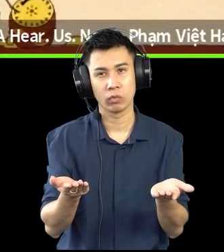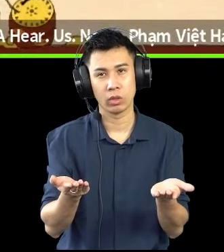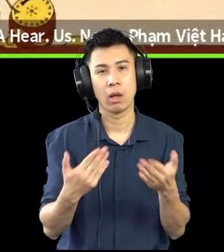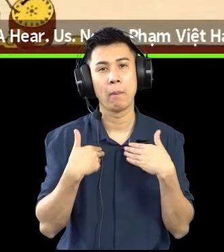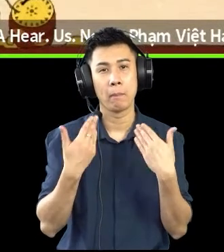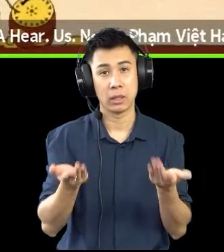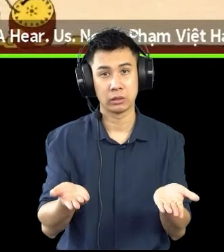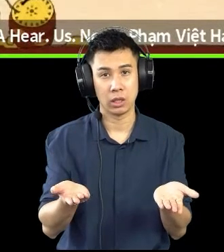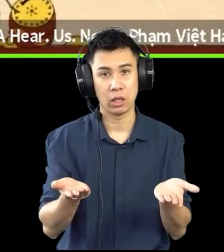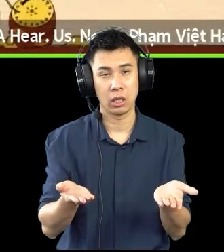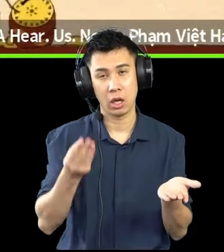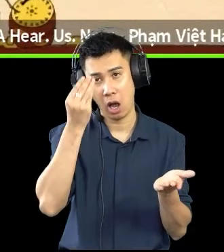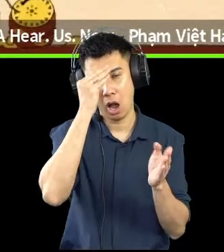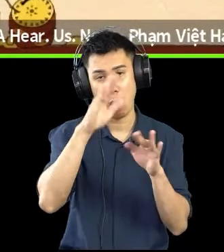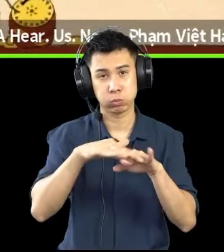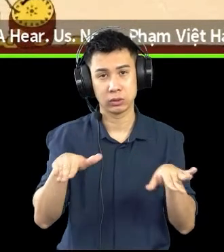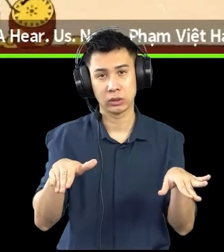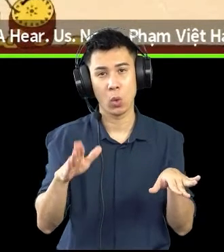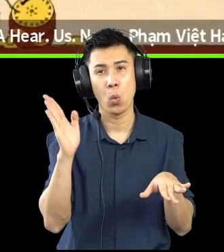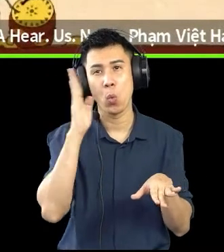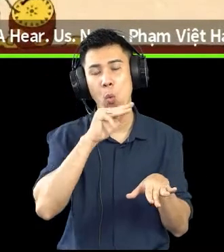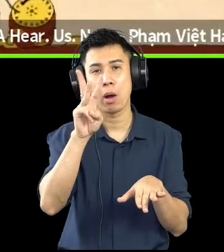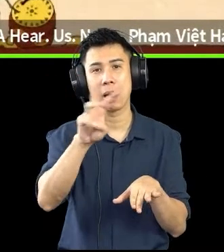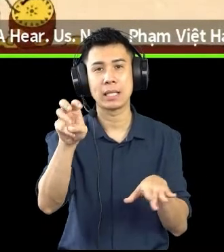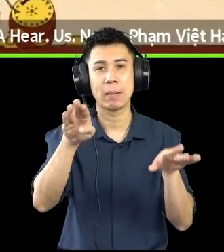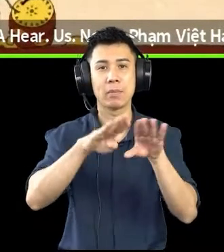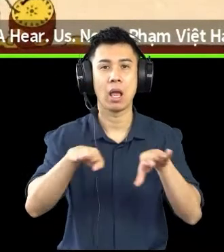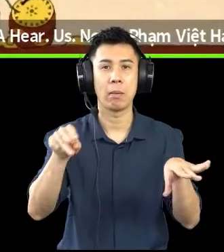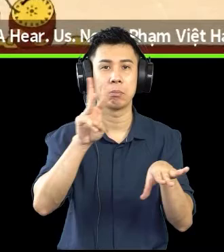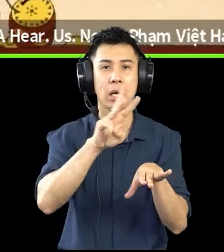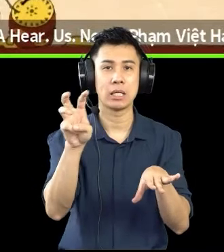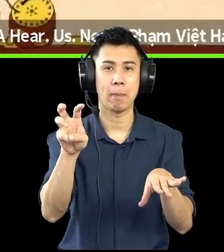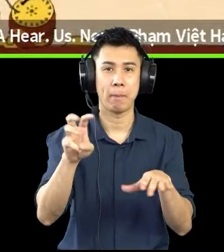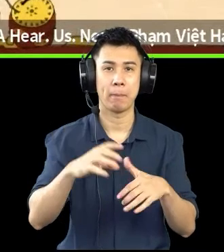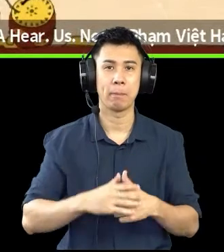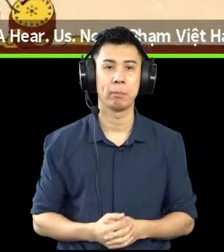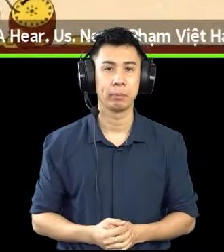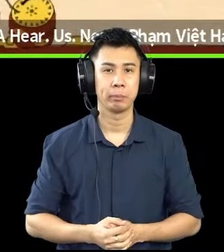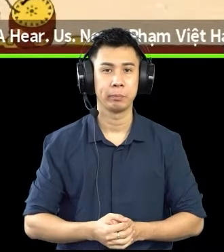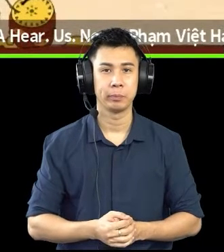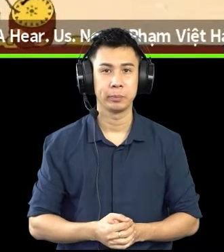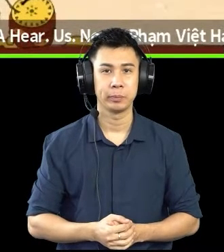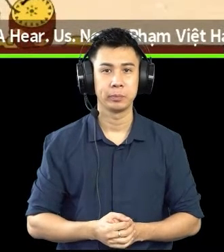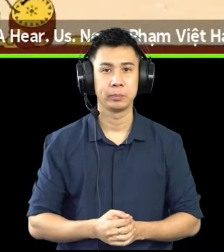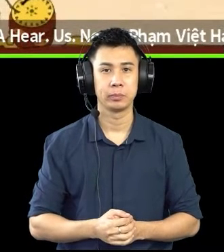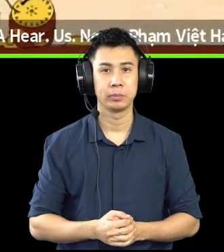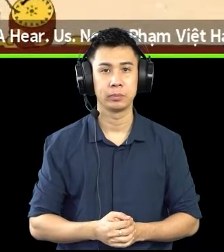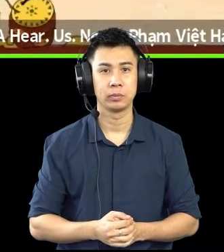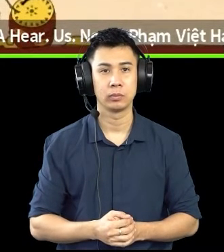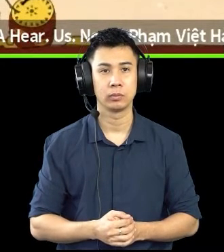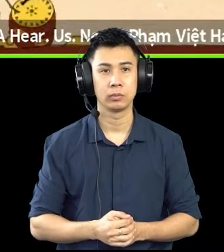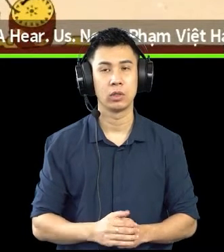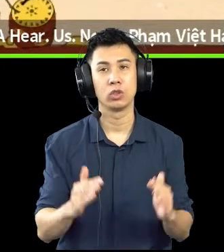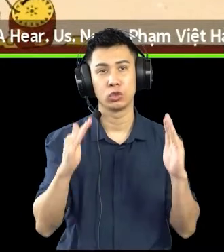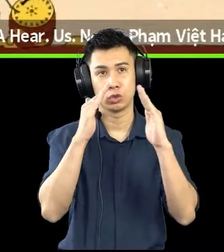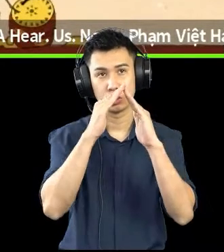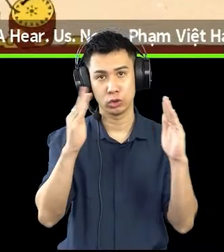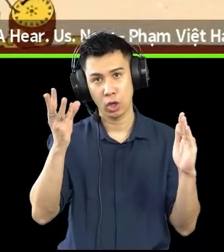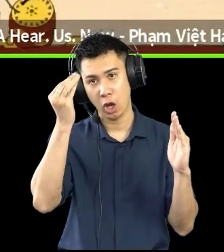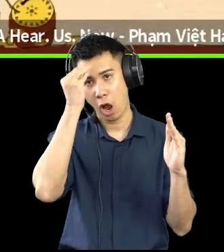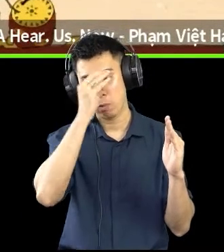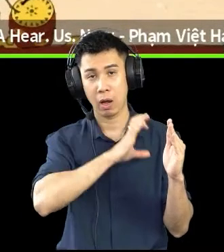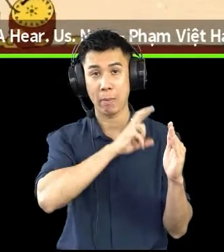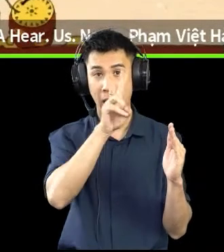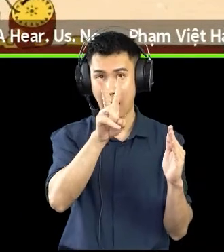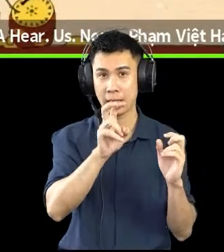em cái số lượng học sinh đang là 300 học sinh. Bọn em đang làm việc với tổng cộng là hai ngôi trường